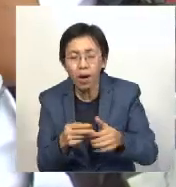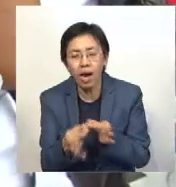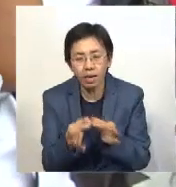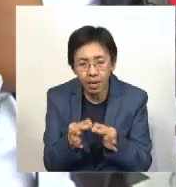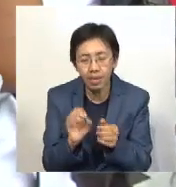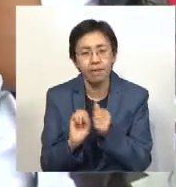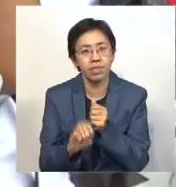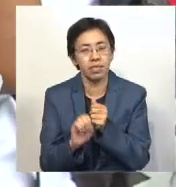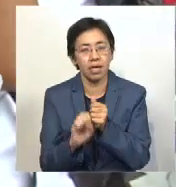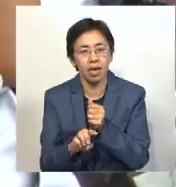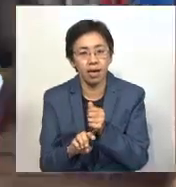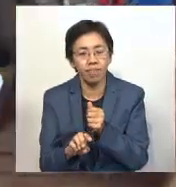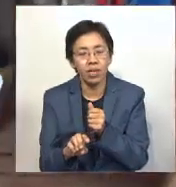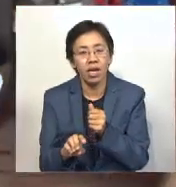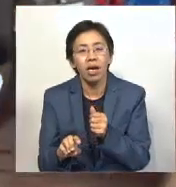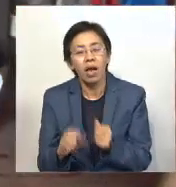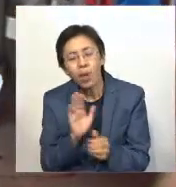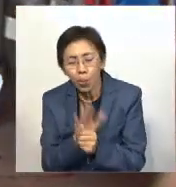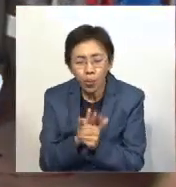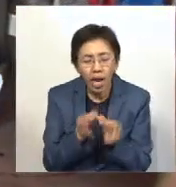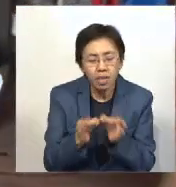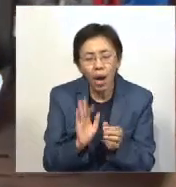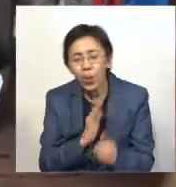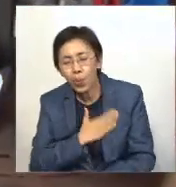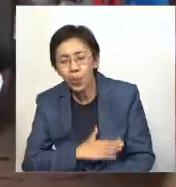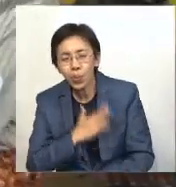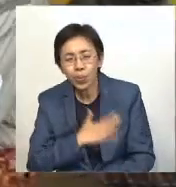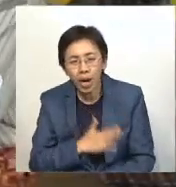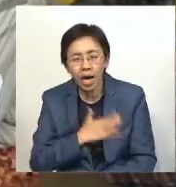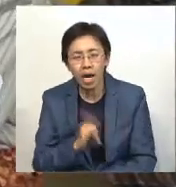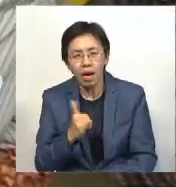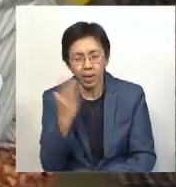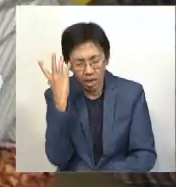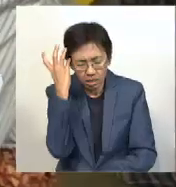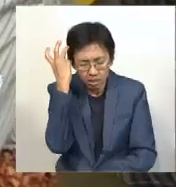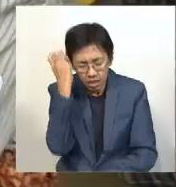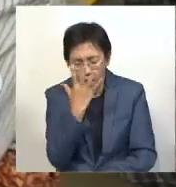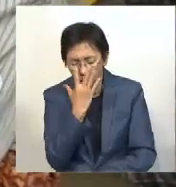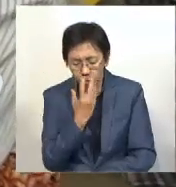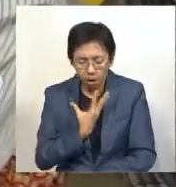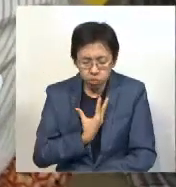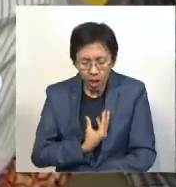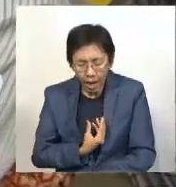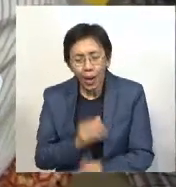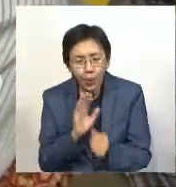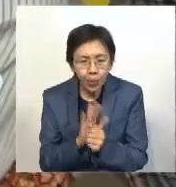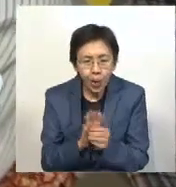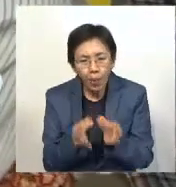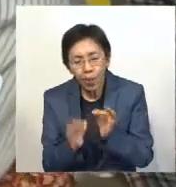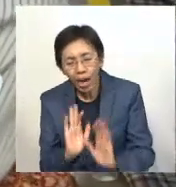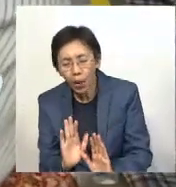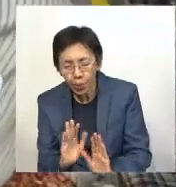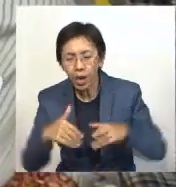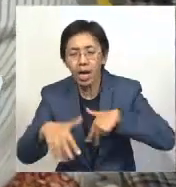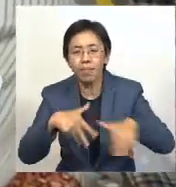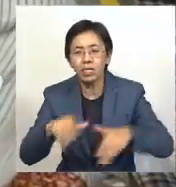ปรึกษาและปฐมพยาบาลทางจิตใจในรายที่มีความเสี่ยงต่อภาวะเครียดและซึมเศร้าเพื่อช่วยเยียวยาจิตใจให้